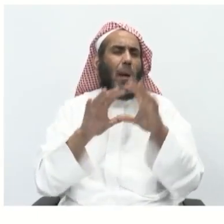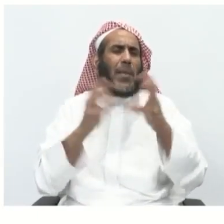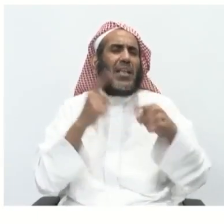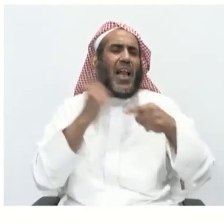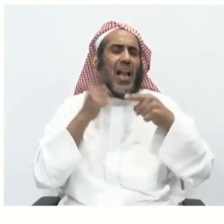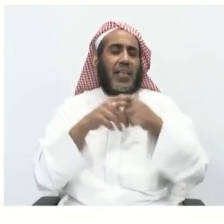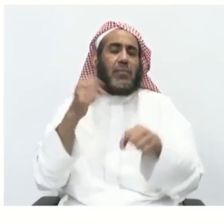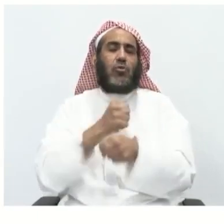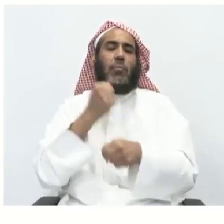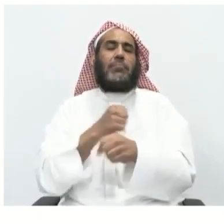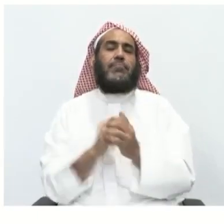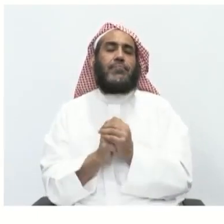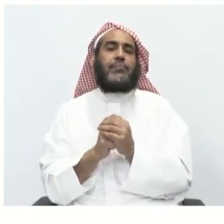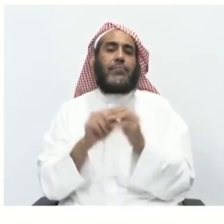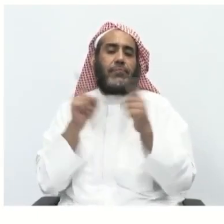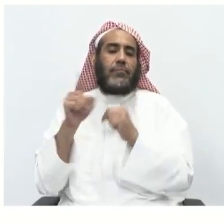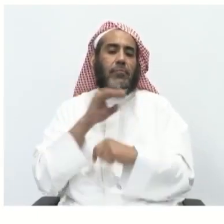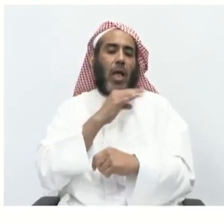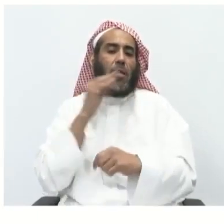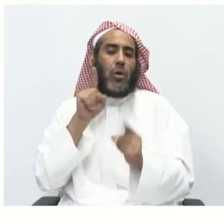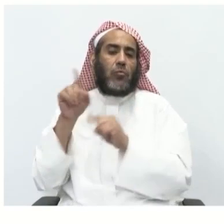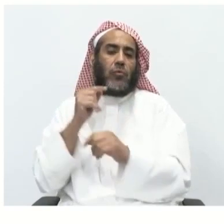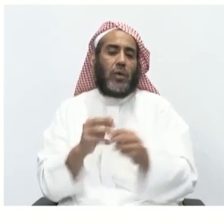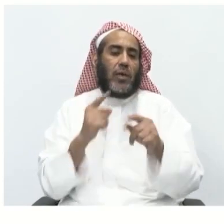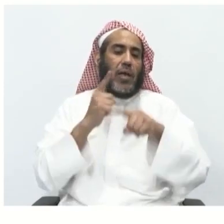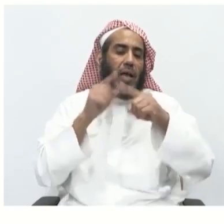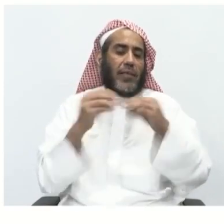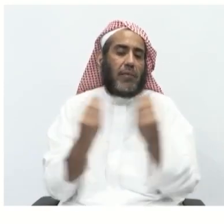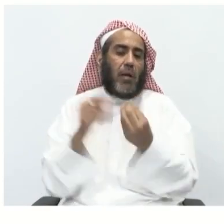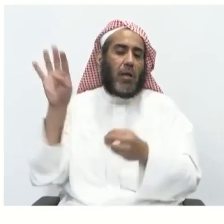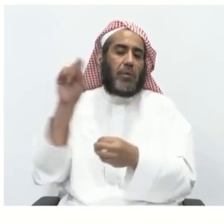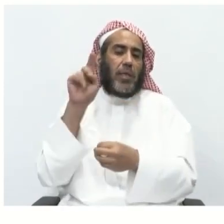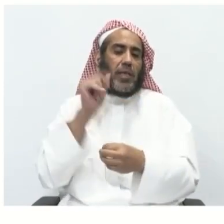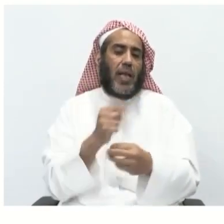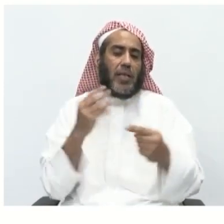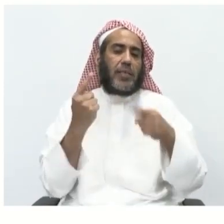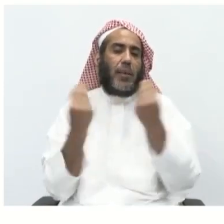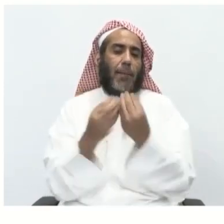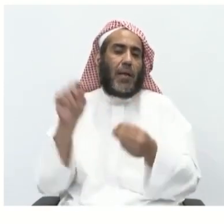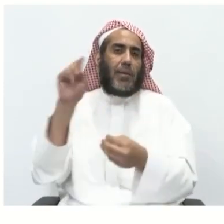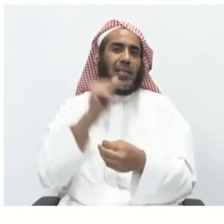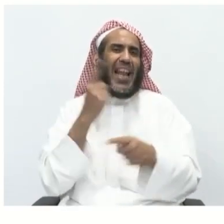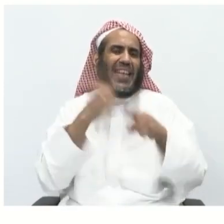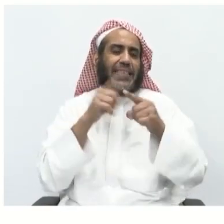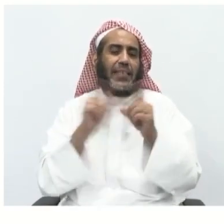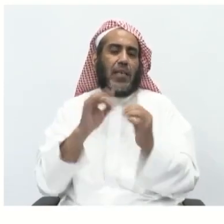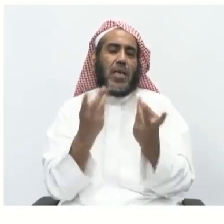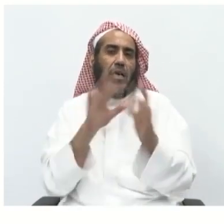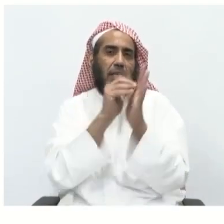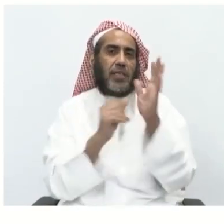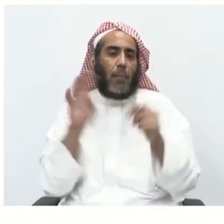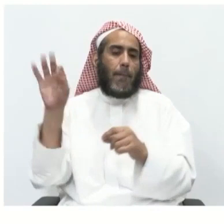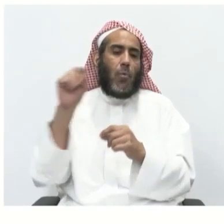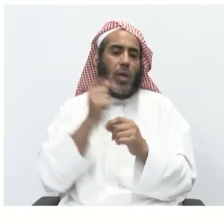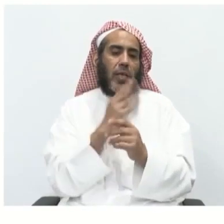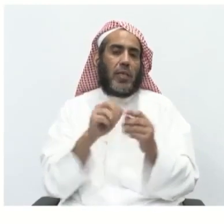المستعمله هذه هي المعادله حديد مع كبريتات النحاس يعطيني النحاس مع كبريتات الحديد نحسب مولات الحديد